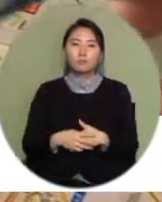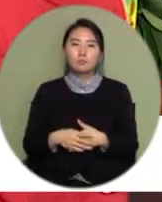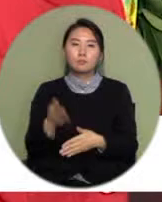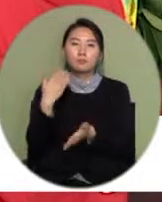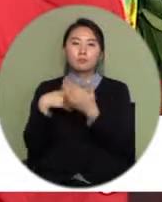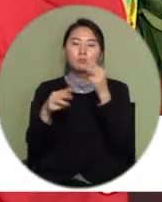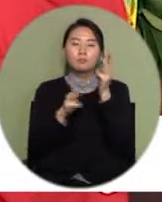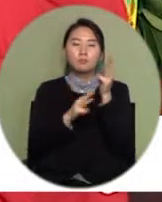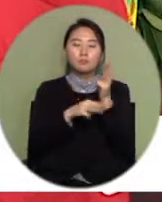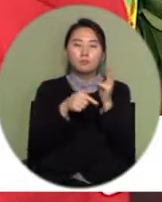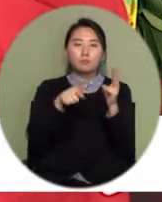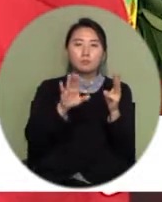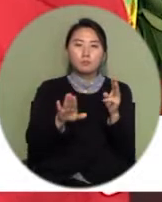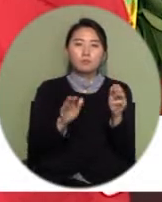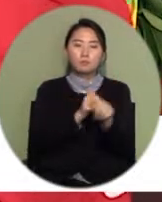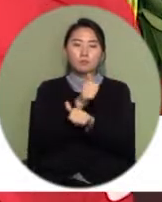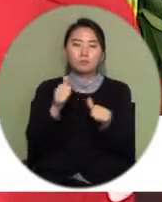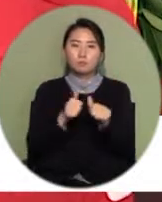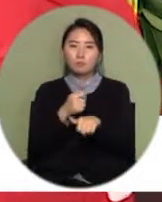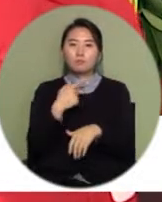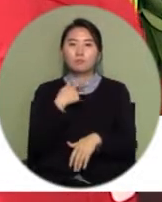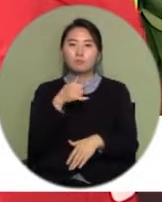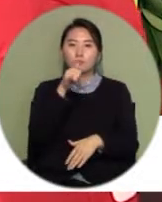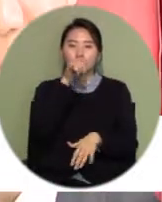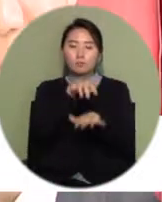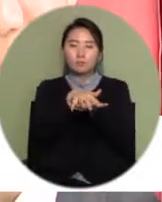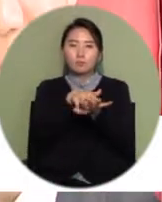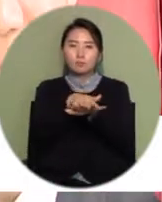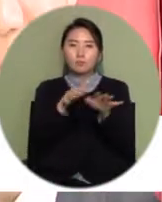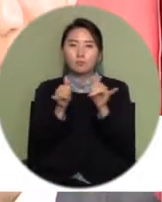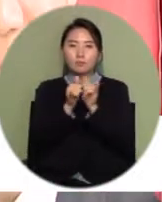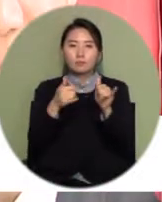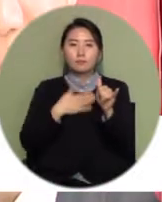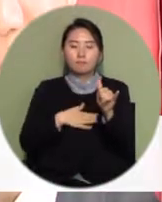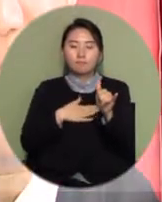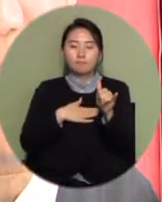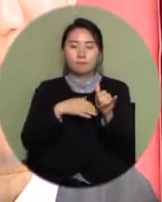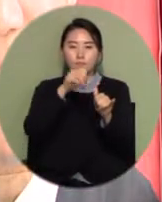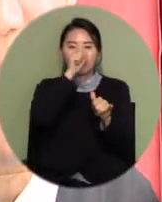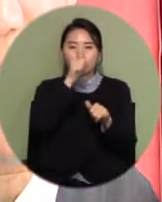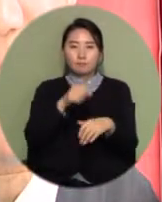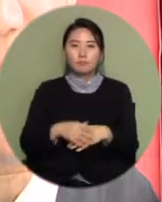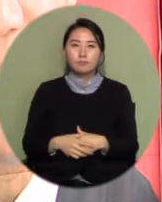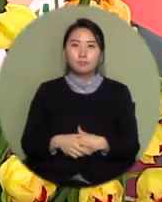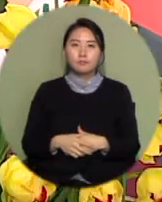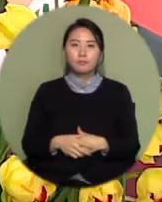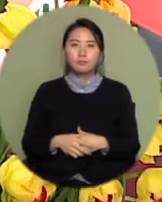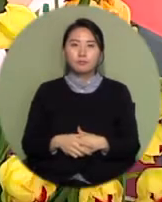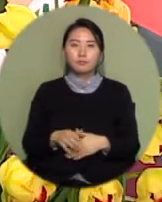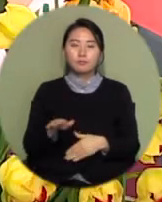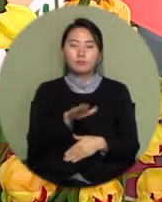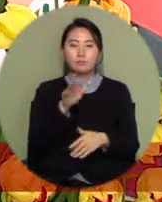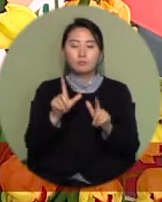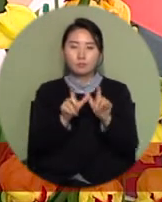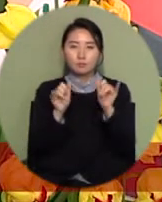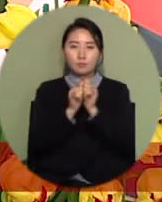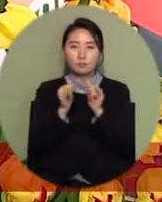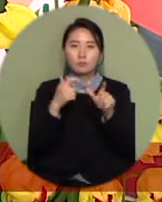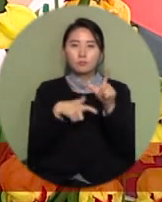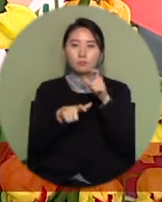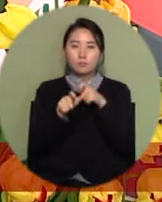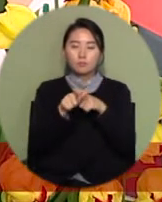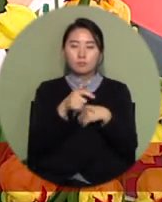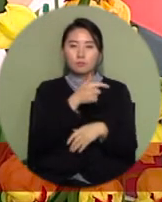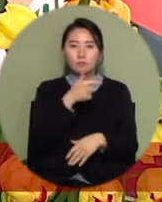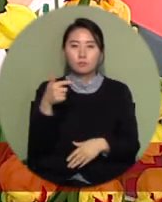과거 중랑 가방 역 위원장을 지낸 만큼 조직력과 인지로 에서 우위를 자신하고 있습니다 우리 주민들이 너무나